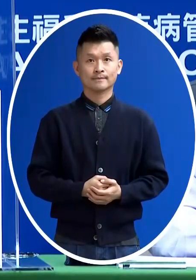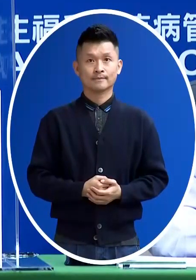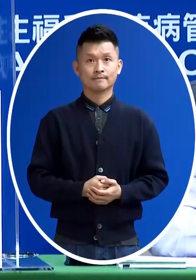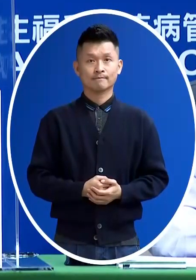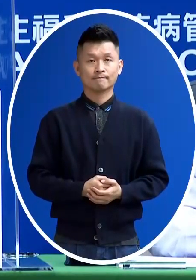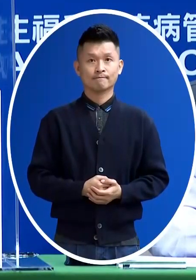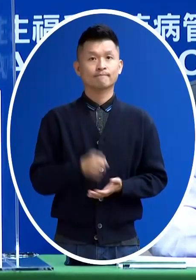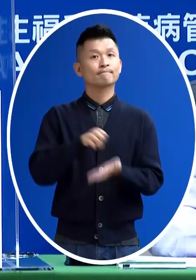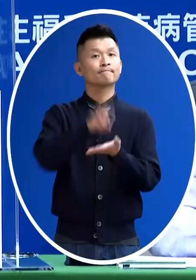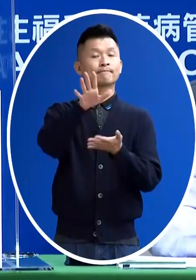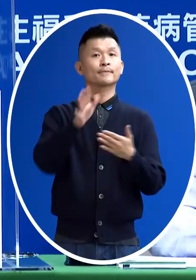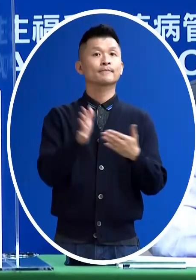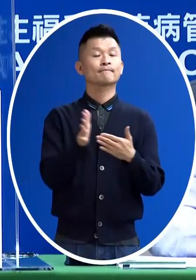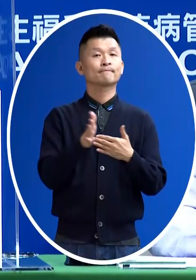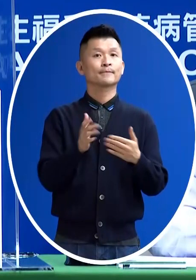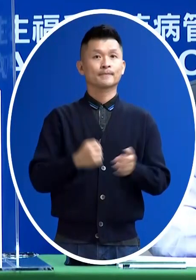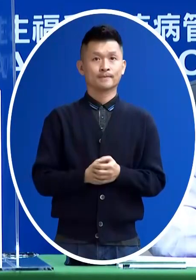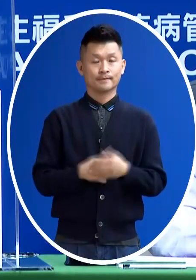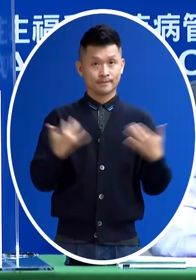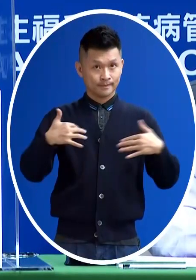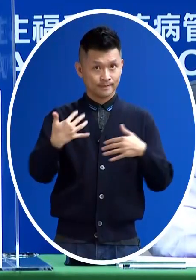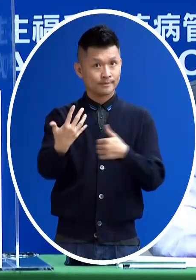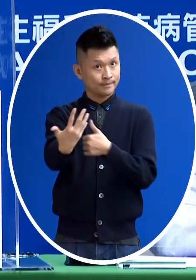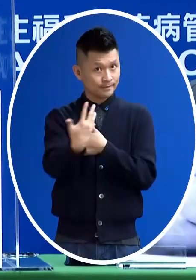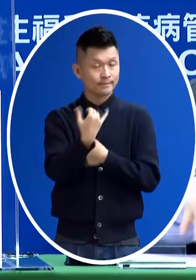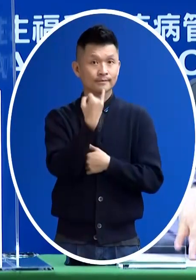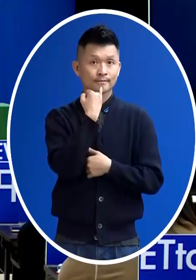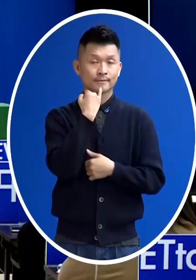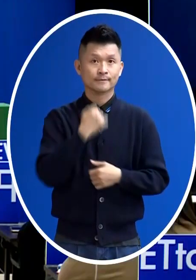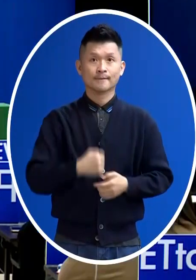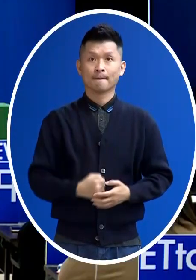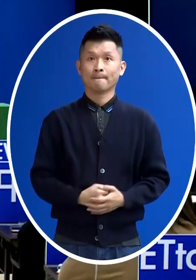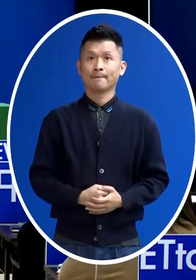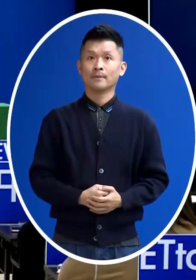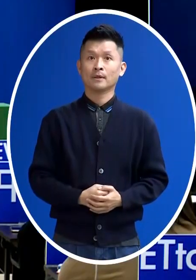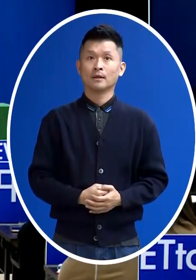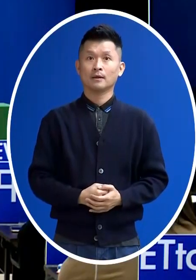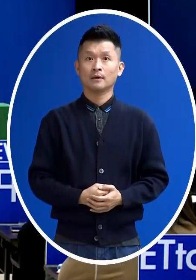好，那以上我们先报告到这里哈，那有问题可以提出来。